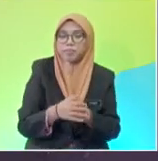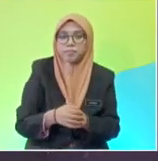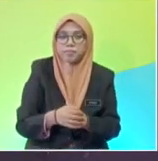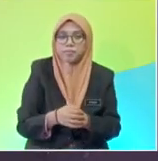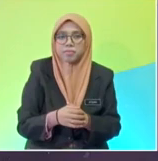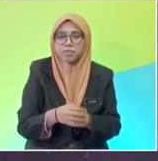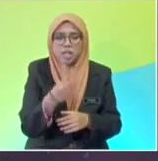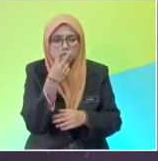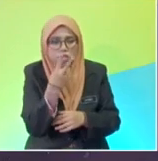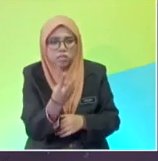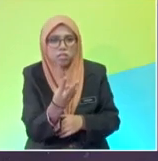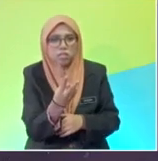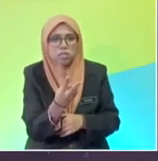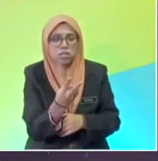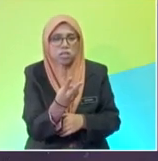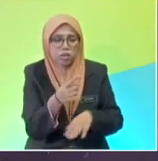pukul